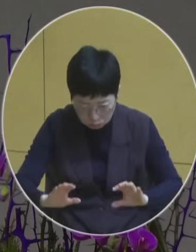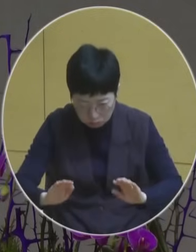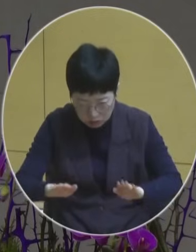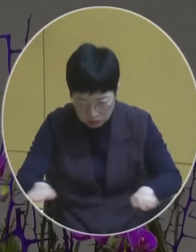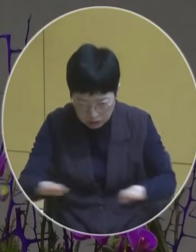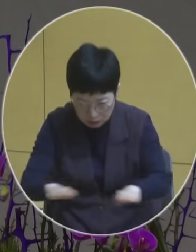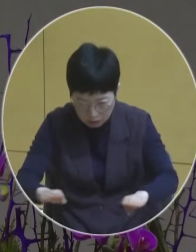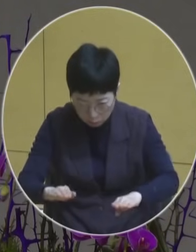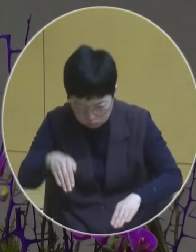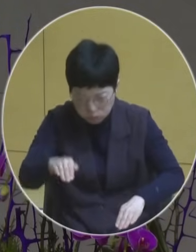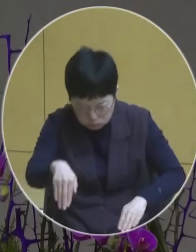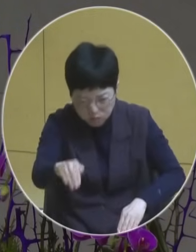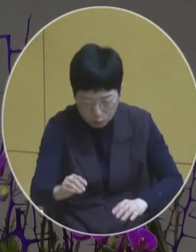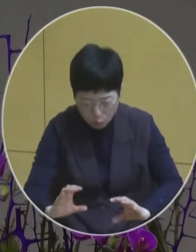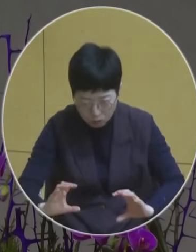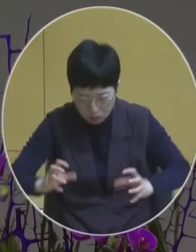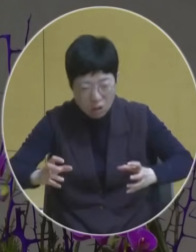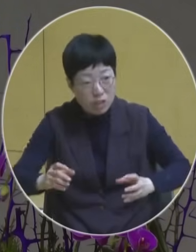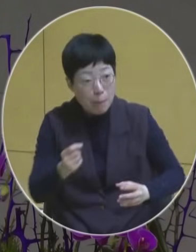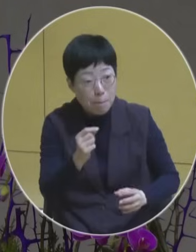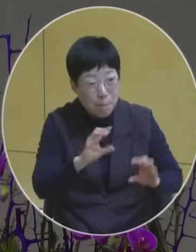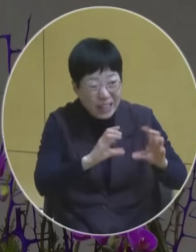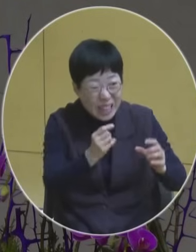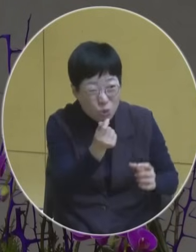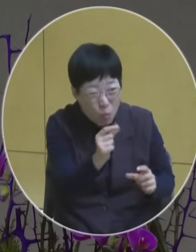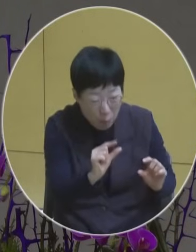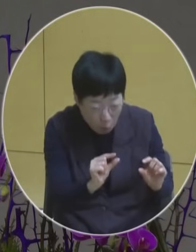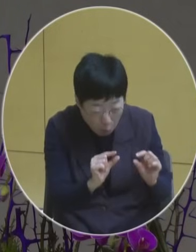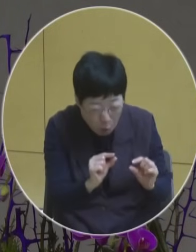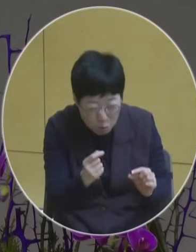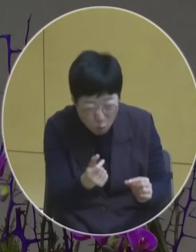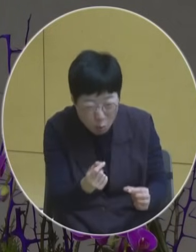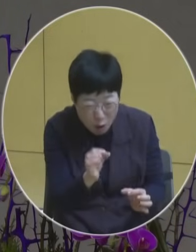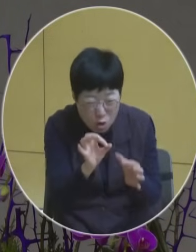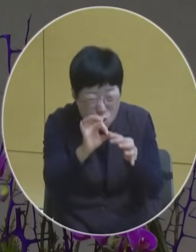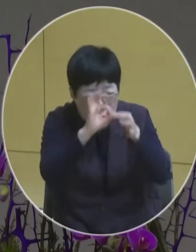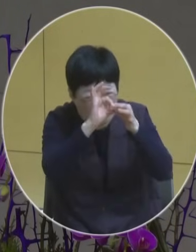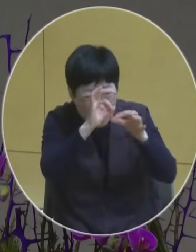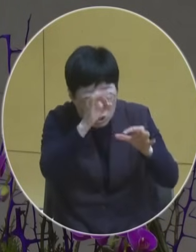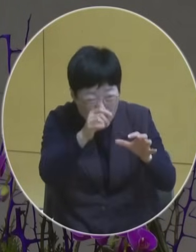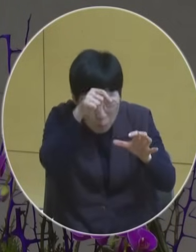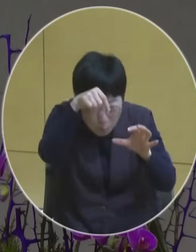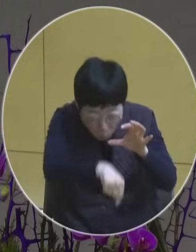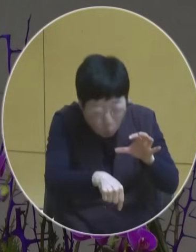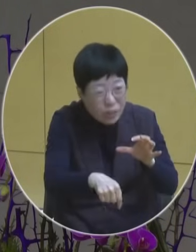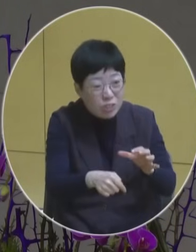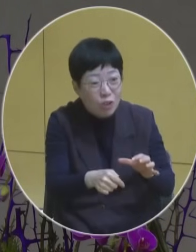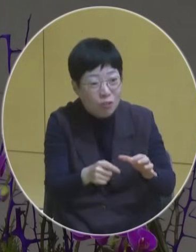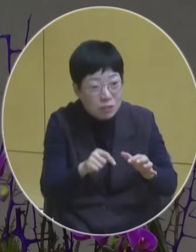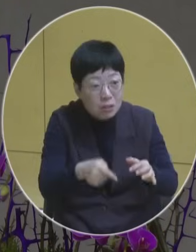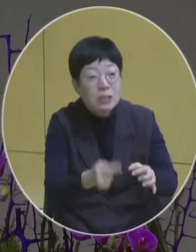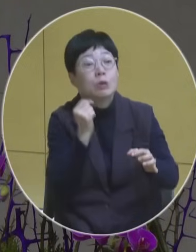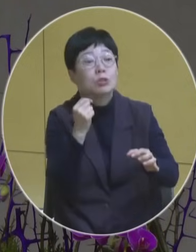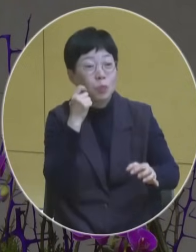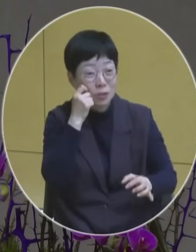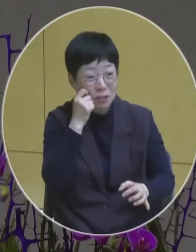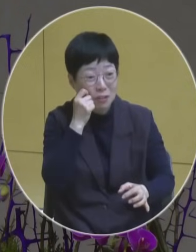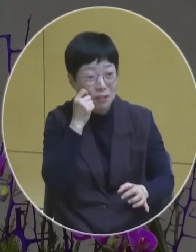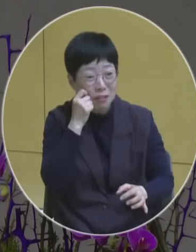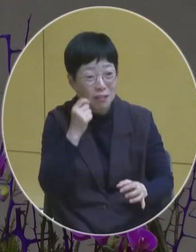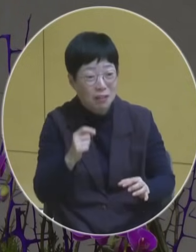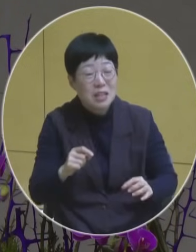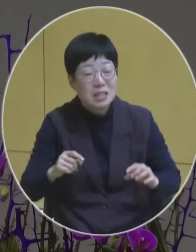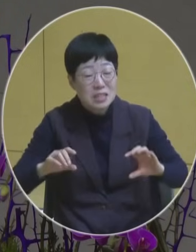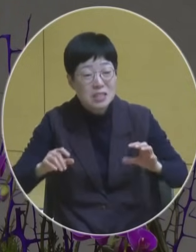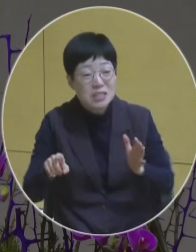있어요. 그런데 바퀴가 작으면 조그만 구멍에도 빠져서 나오질 못해요. 신앙이